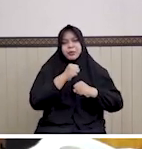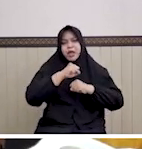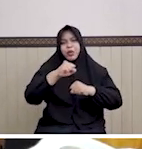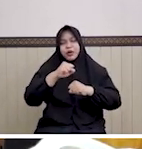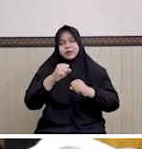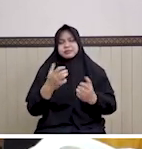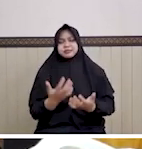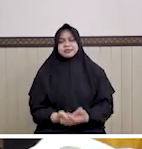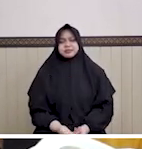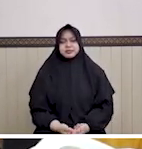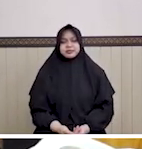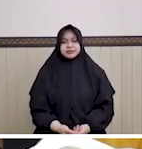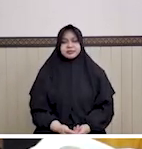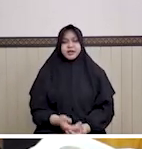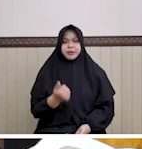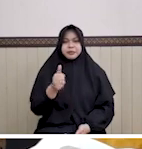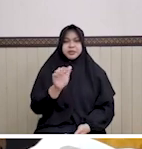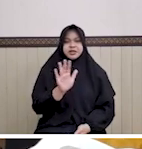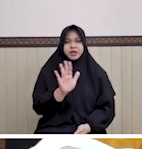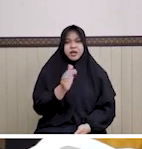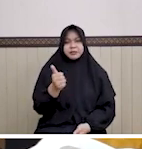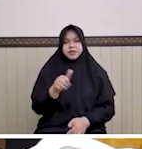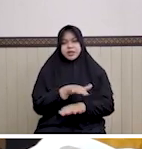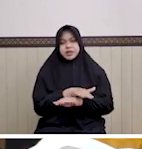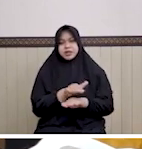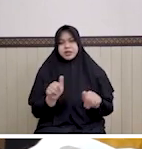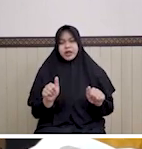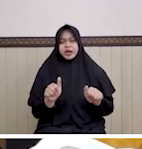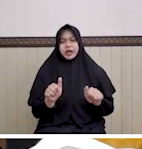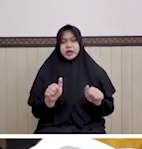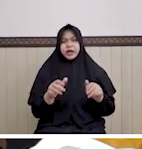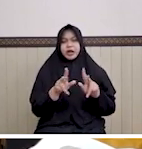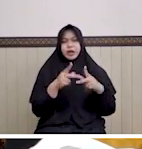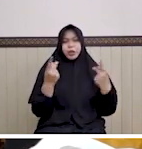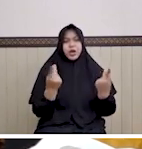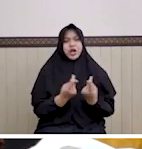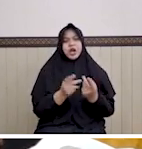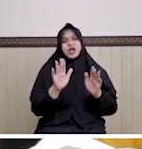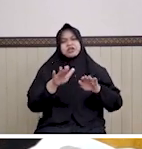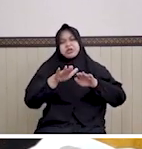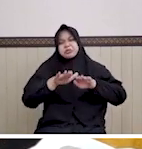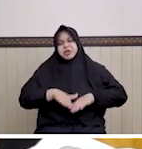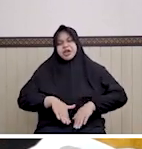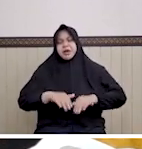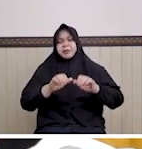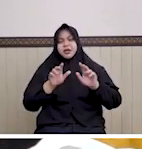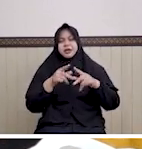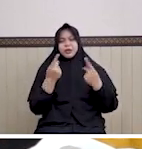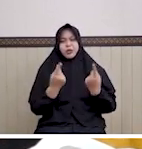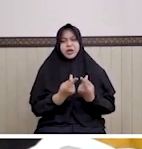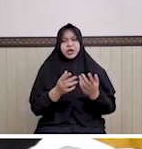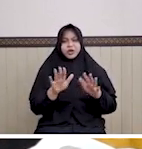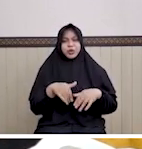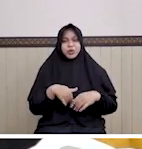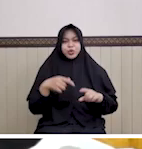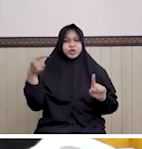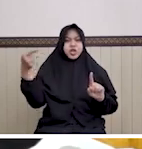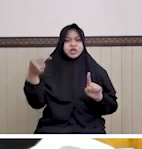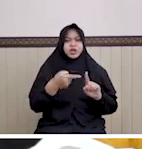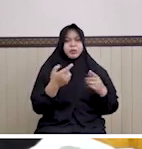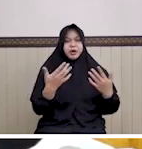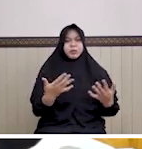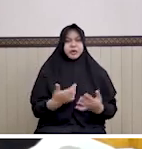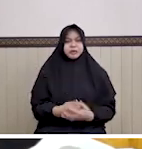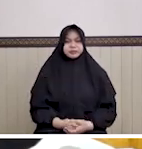terus kemudian bisa nggak Pak ini diselesaikan secara Hai kekeluargaan seperti itu terus ancamannya